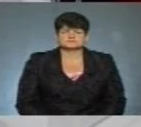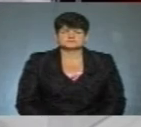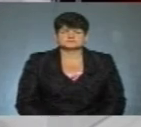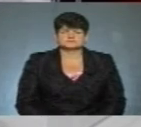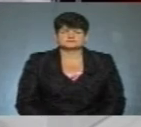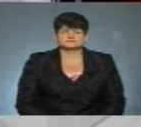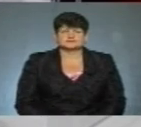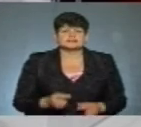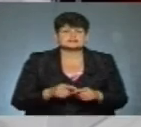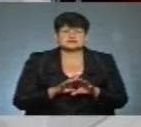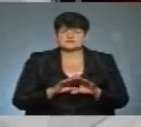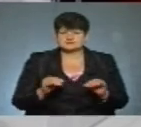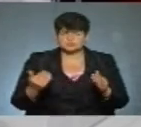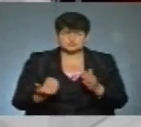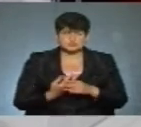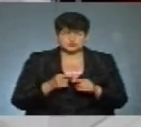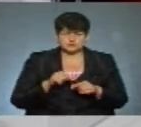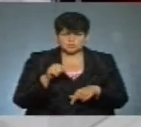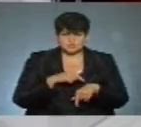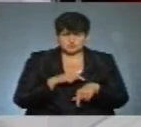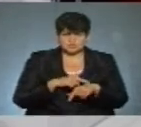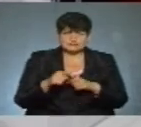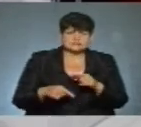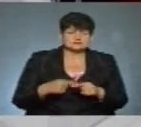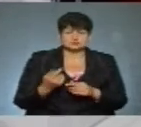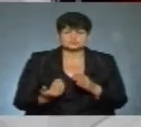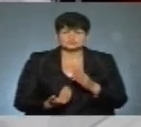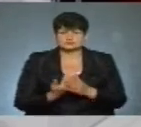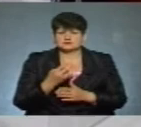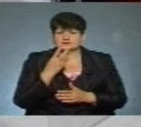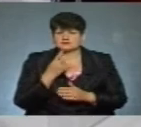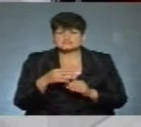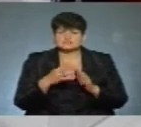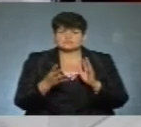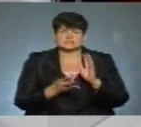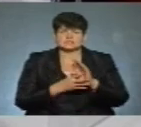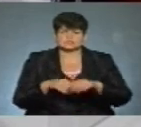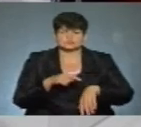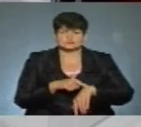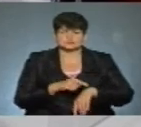Це вся інформація на цю годину. Наступний випуск новин дивіться вже о 19:00.